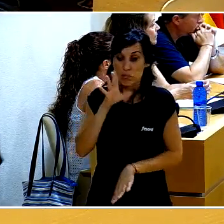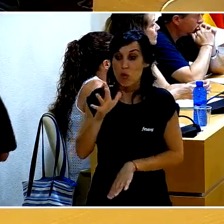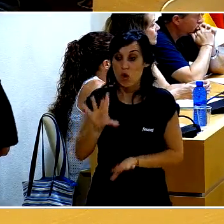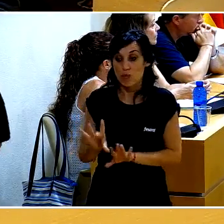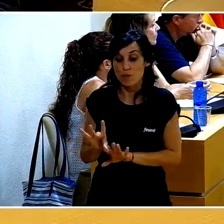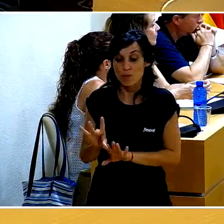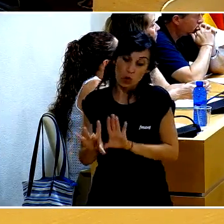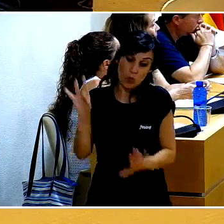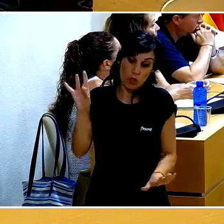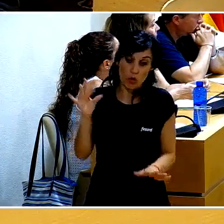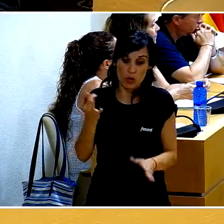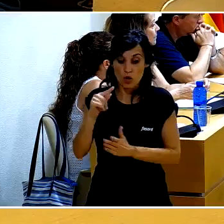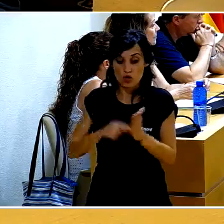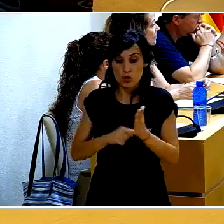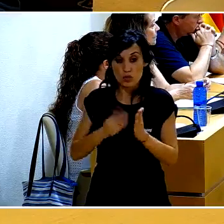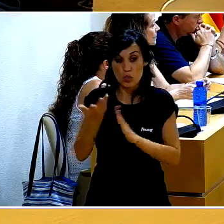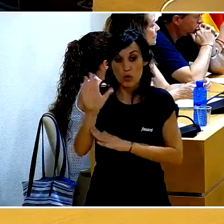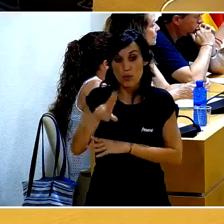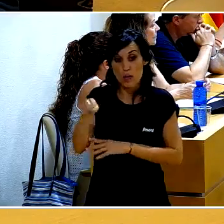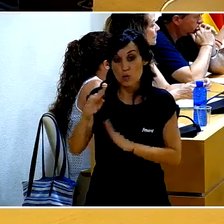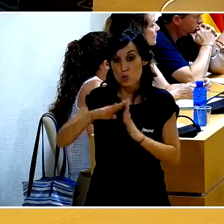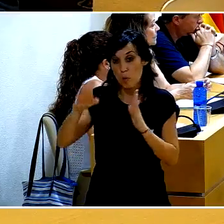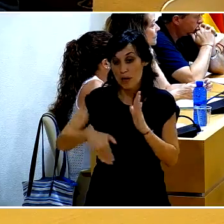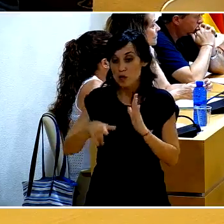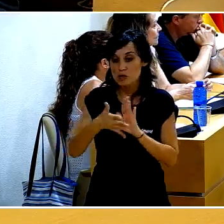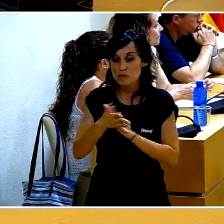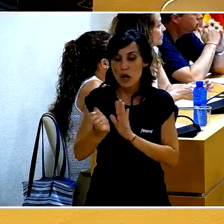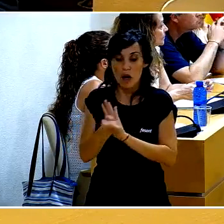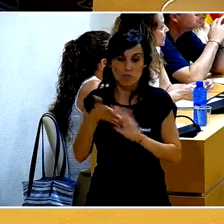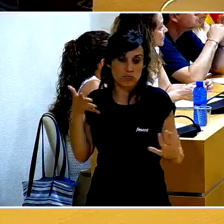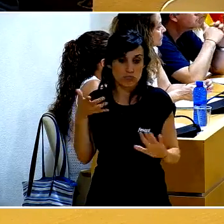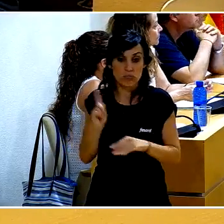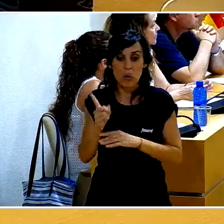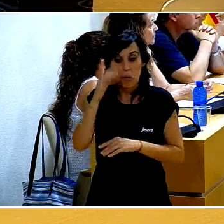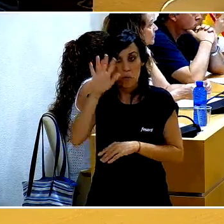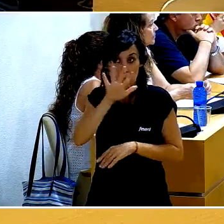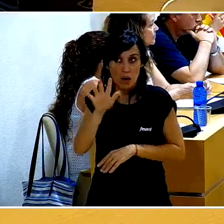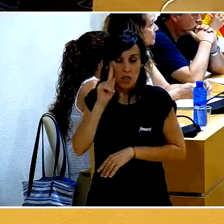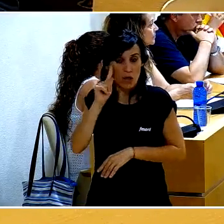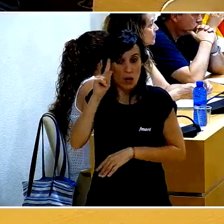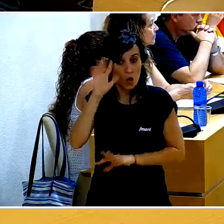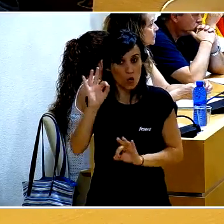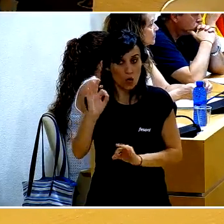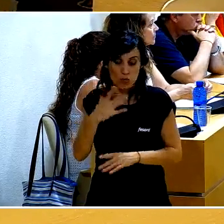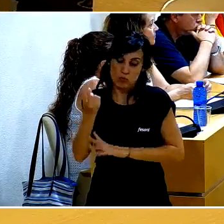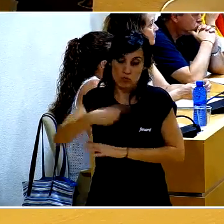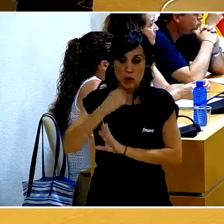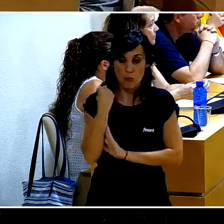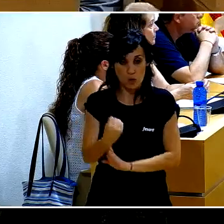opción para contratos de menos de 5.000 euros, que da agilidad, nos parece razonable y lo vamos a apoyar. Votaremos que sí.